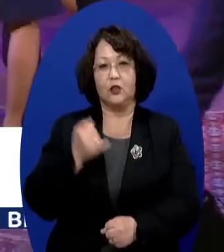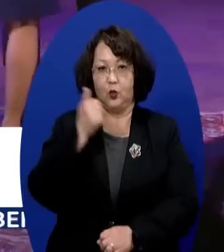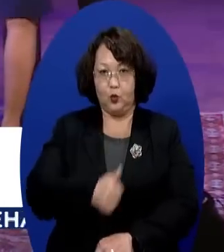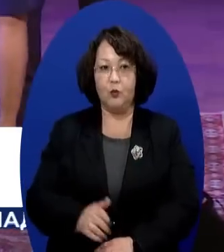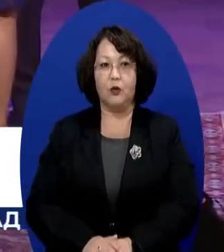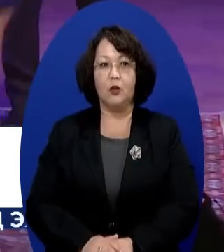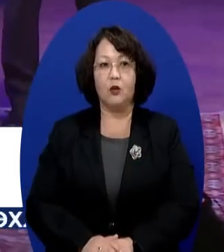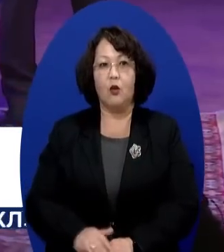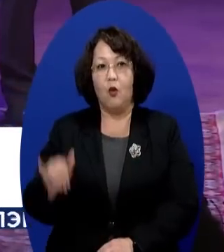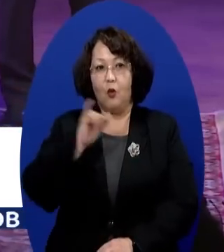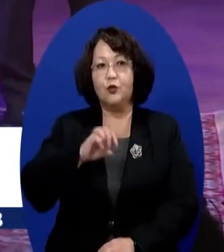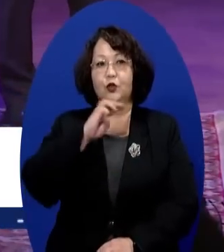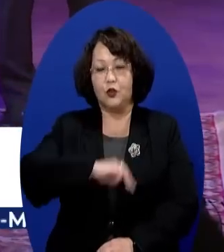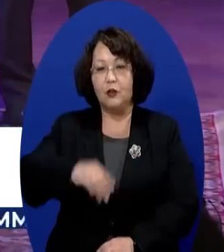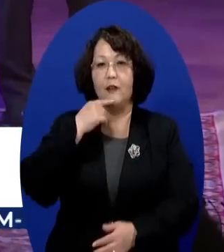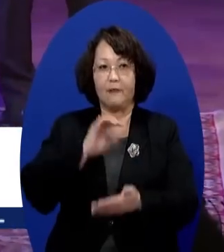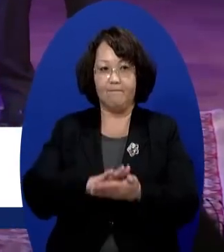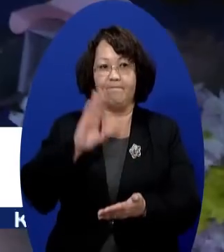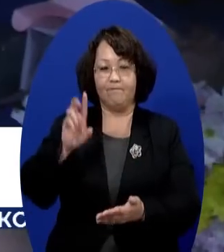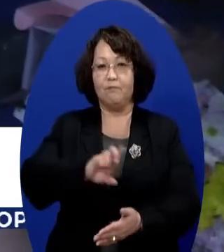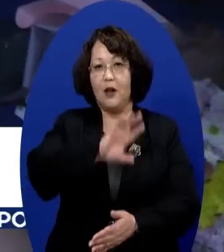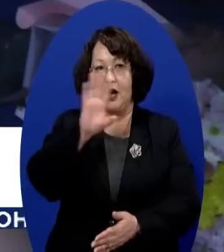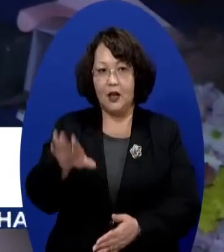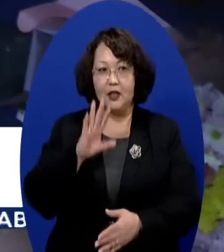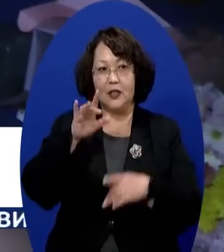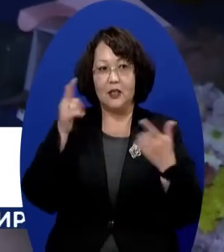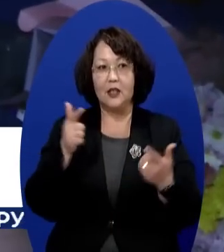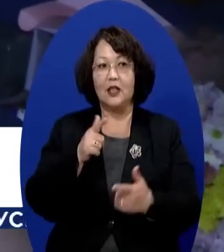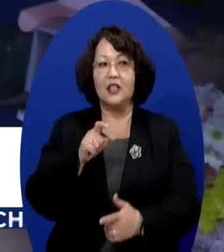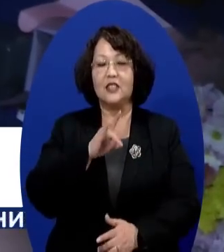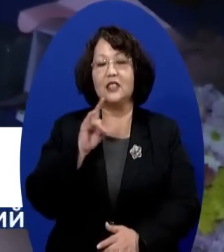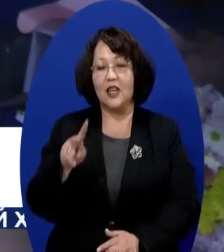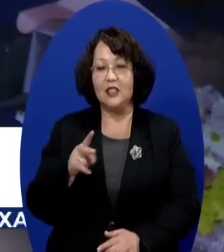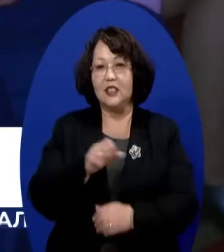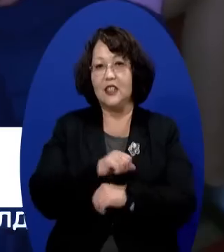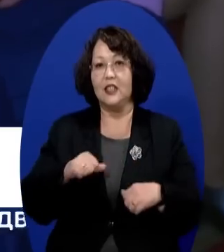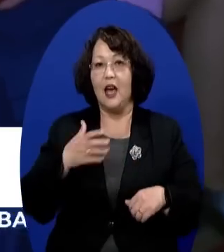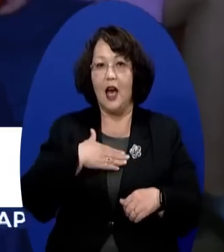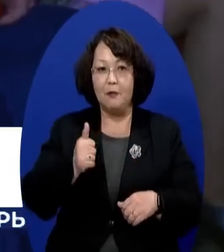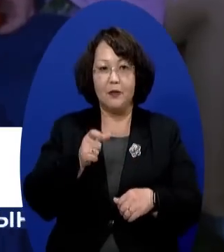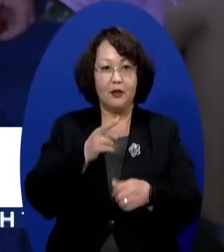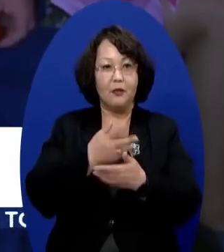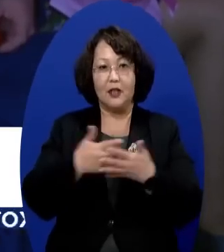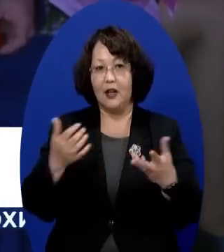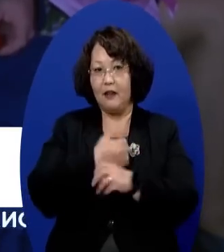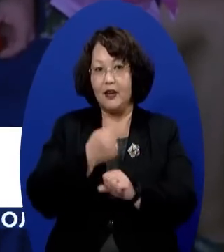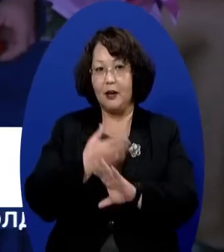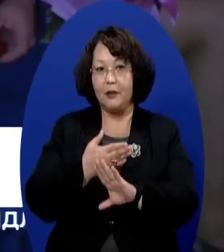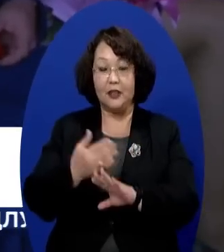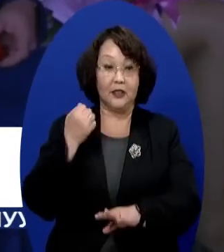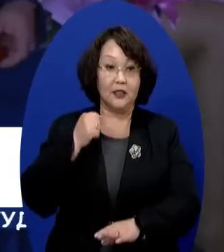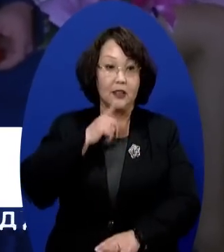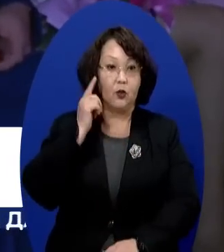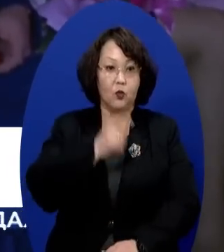орныхоо өмнө өргөсөн тангараа биелүүлэн байгалийн болон болзошгүй эрсдлээс ард иргэдийнхээ амь нас эд хөрөнгийг авраа хамгаалдаг залуус